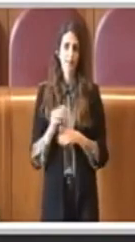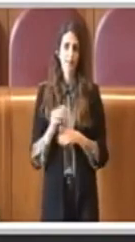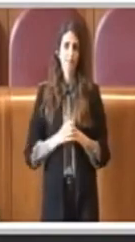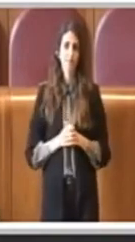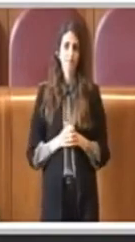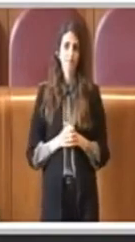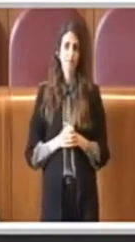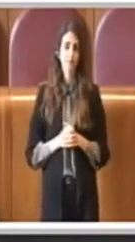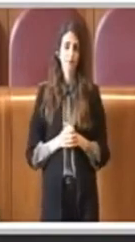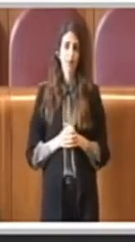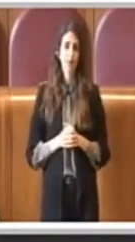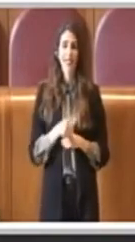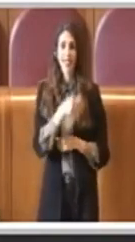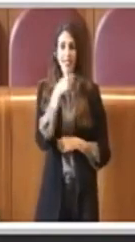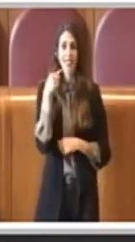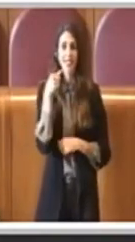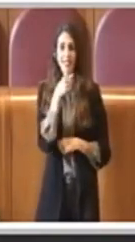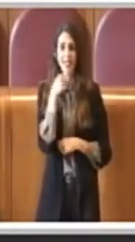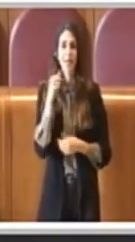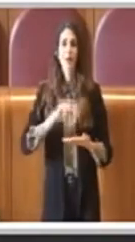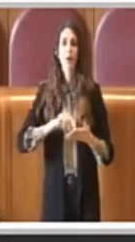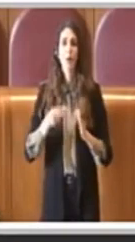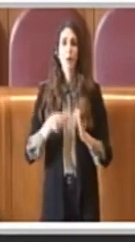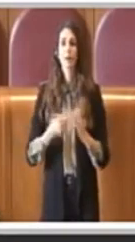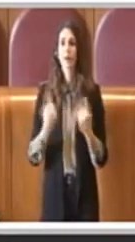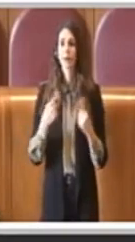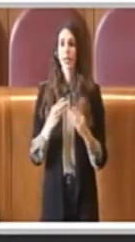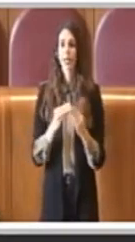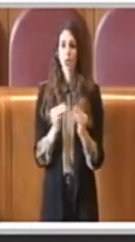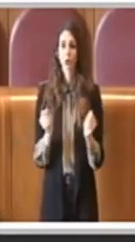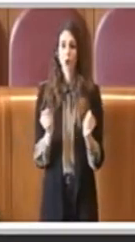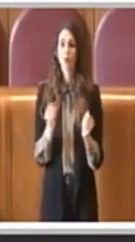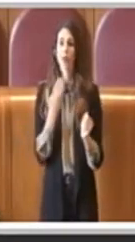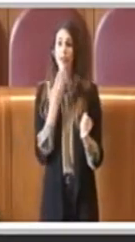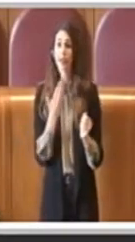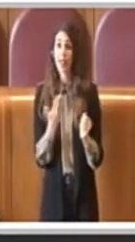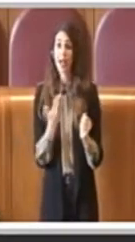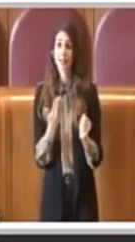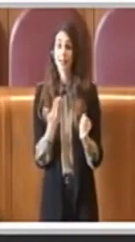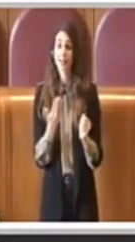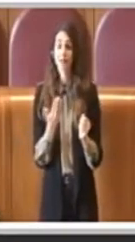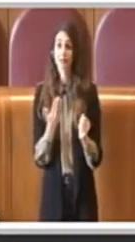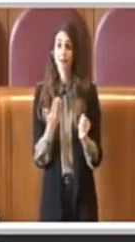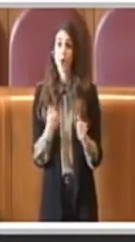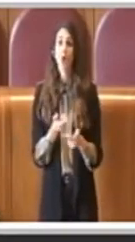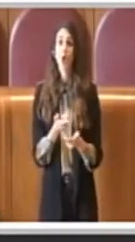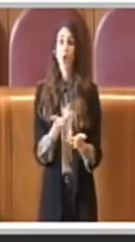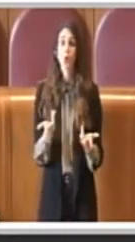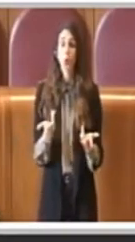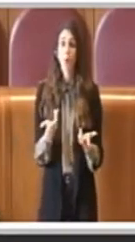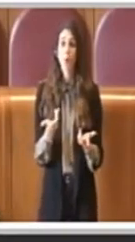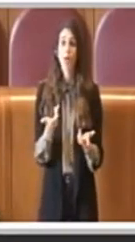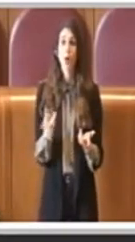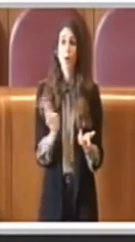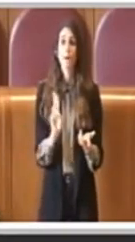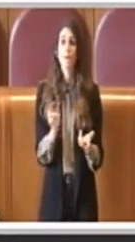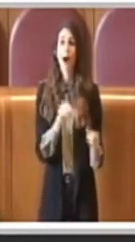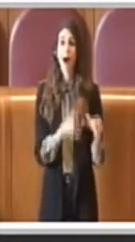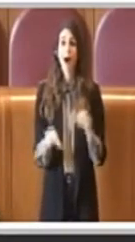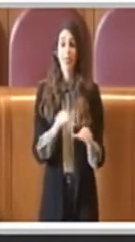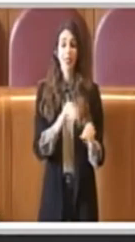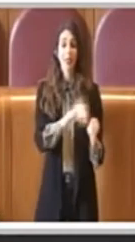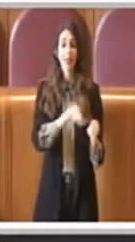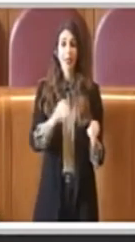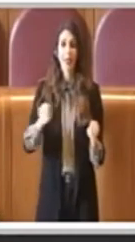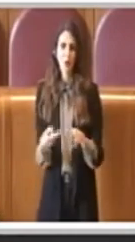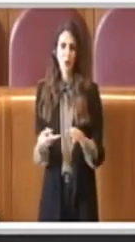taxi. E quindi comunque chiediamo anche di risolvere questo problema non solo con l'implementazione di bagni chimici, ma anche, qualora fosse possibile, di